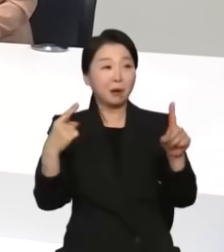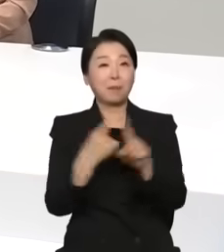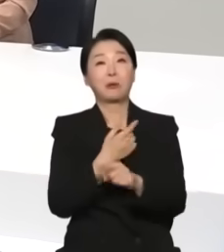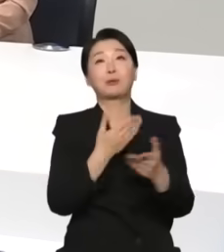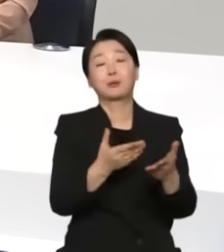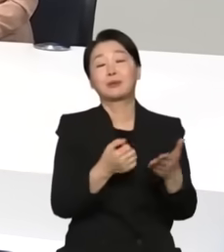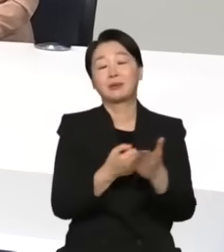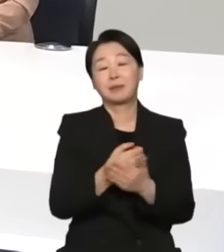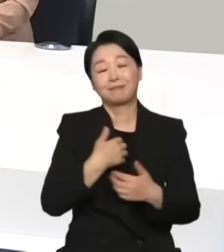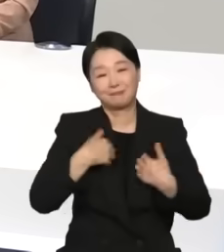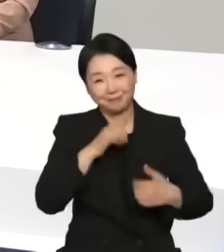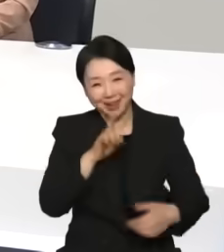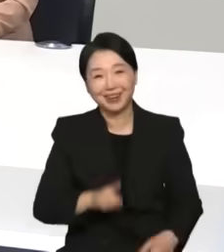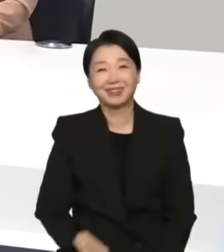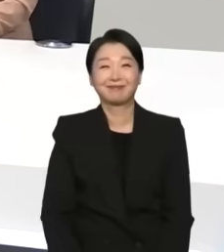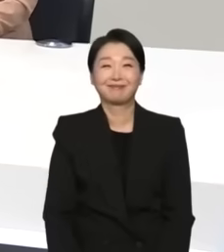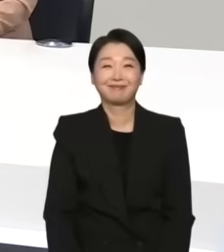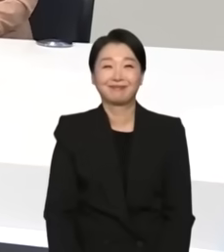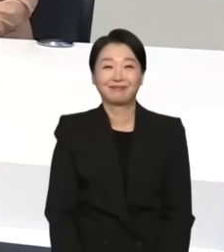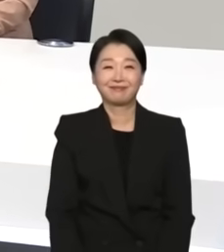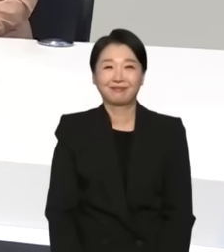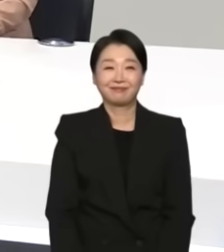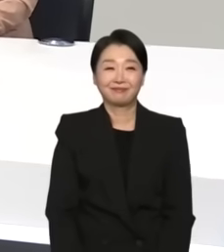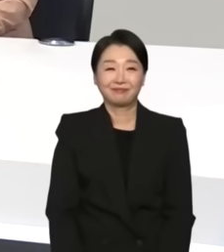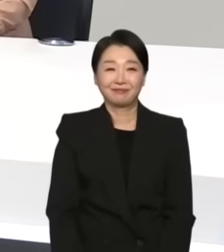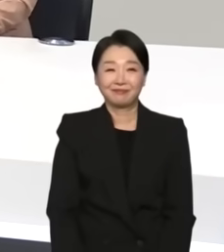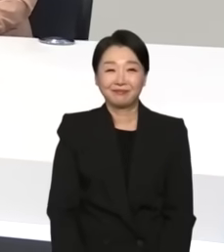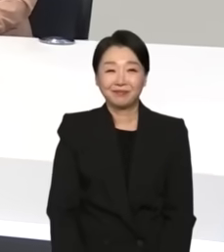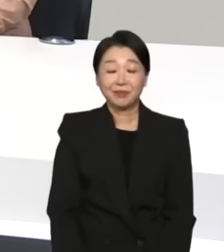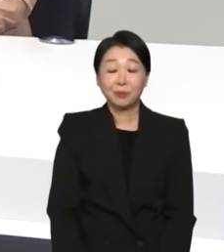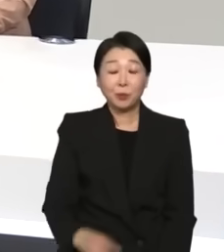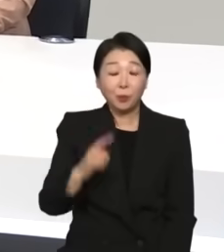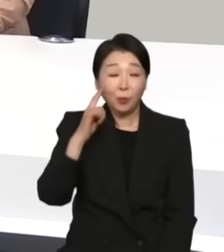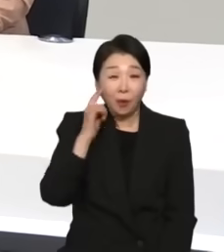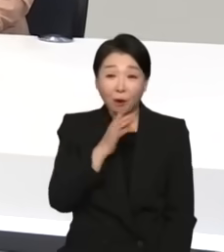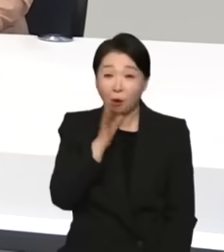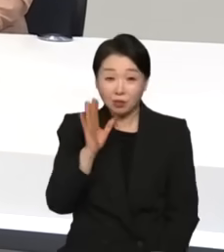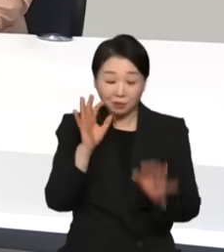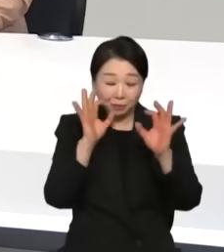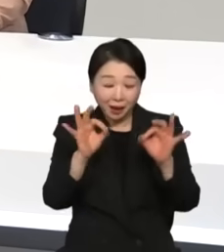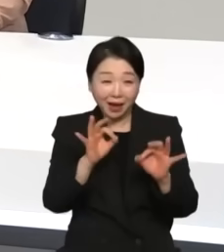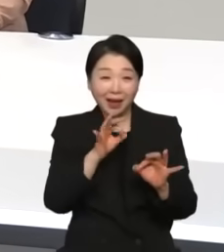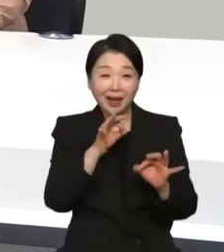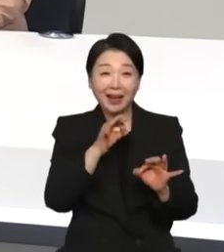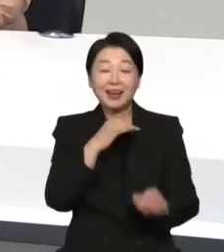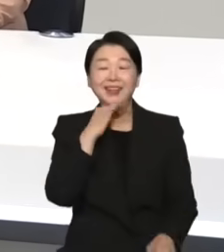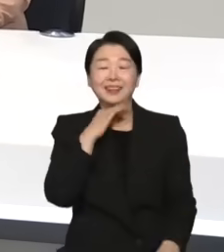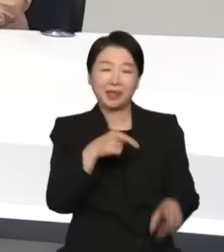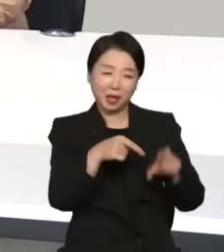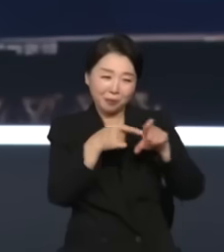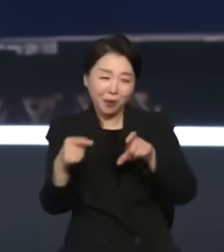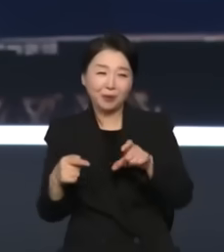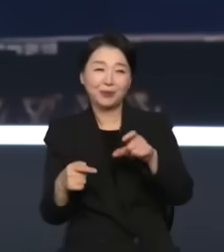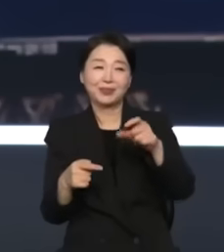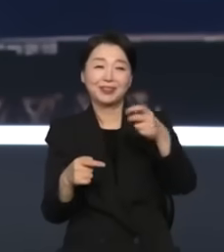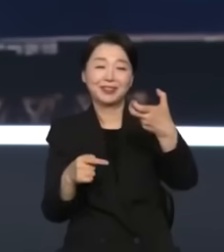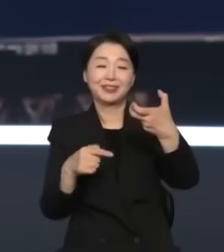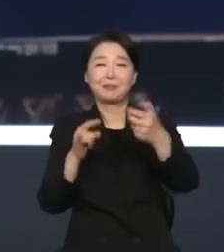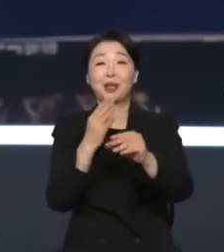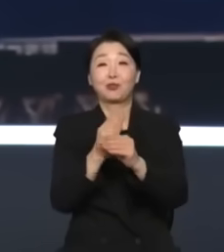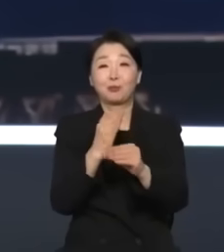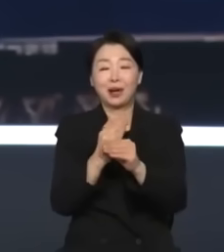거기 때문이다. 네, 사실 어르신들 저희 이제 보면 평균 연령이 한 70대 중반이세요. 가장 네. 고령이